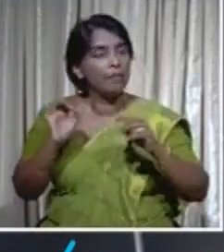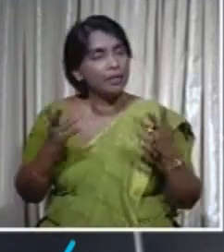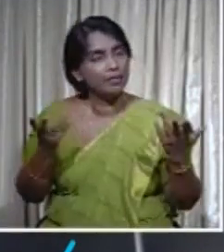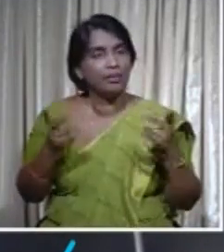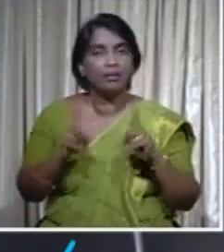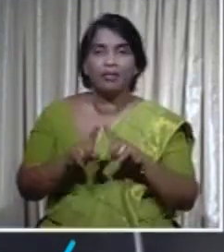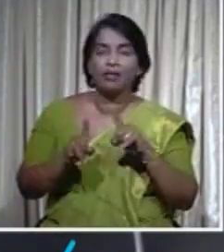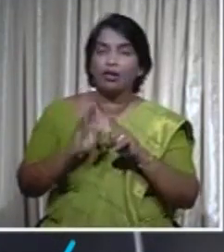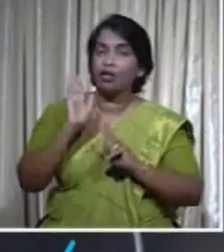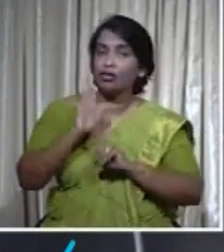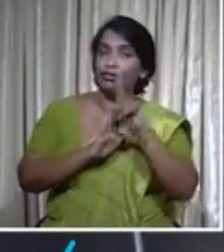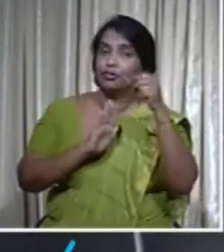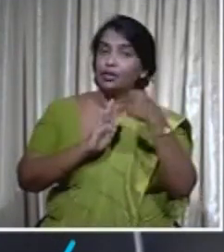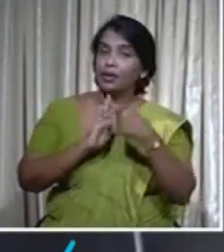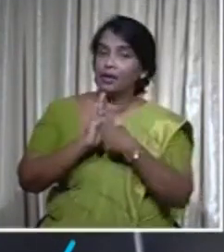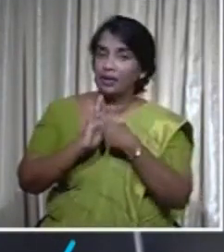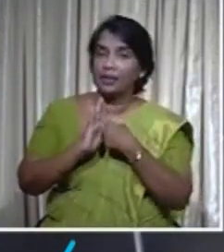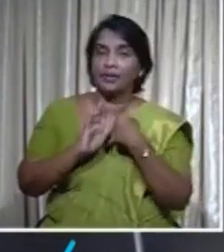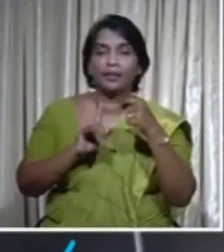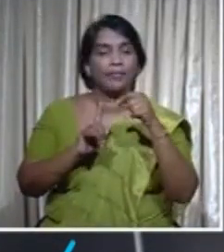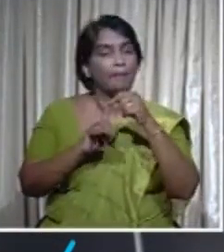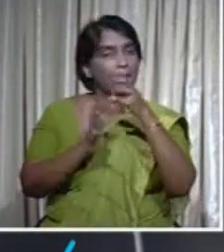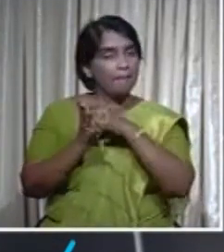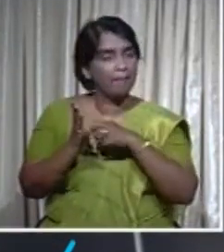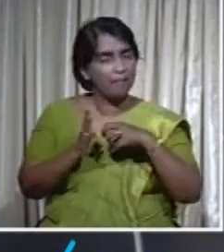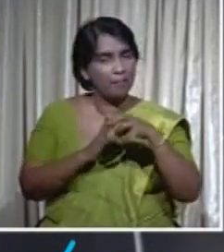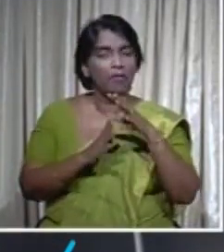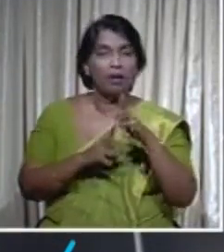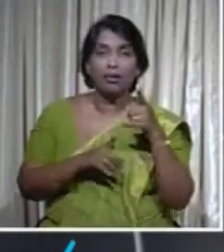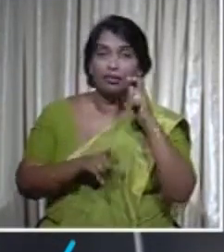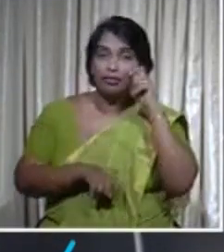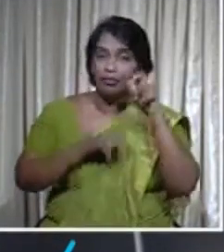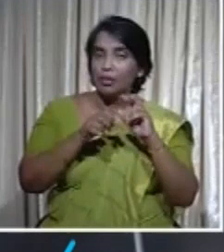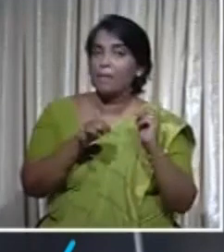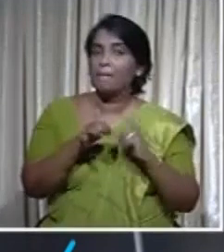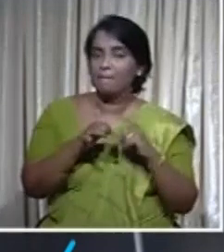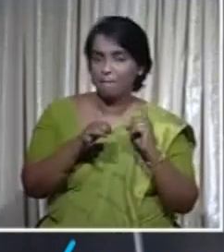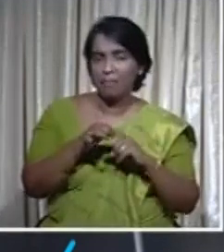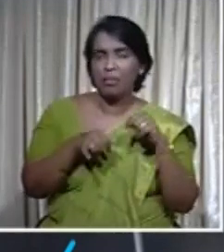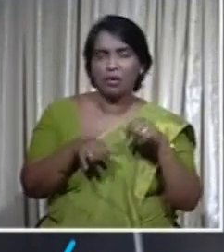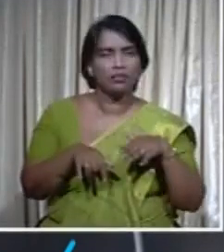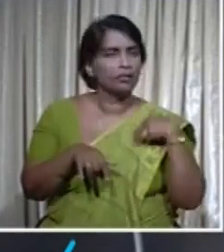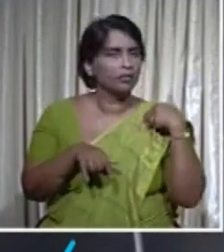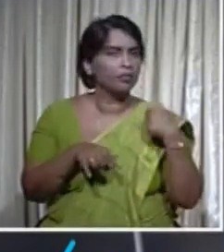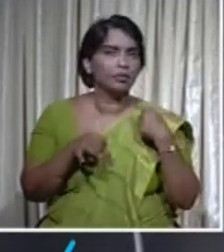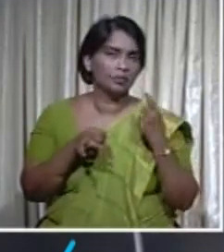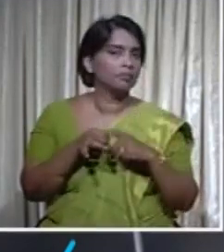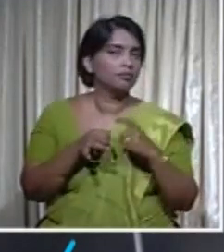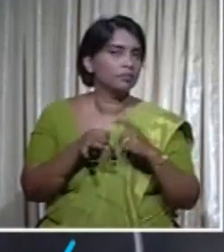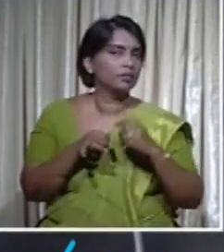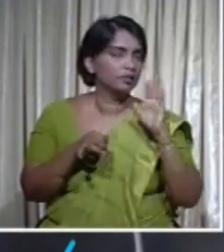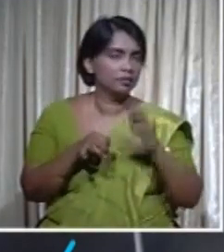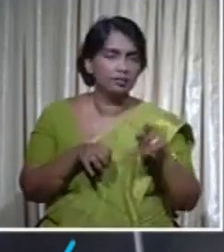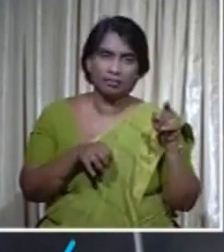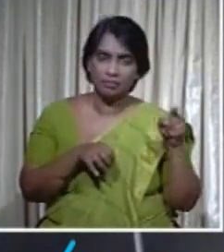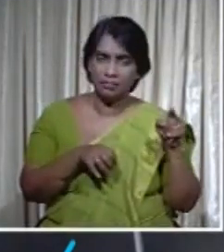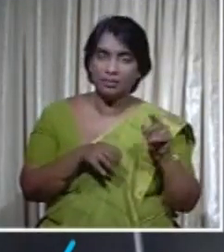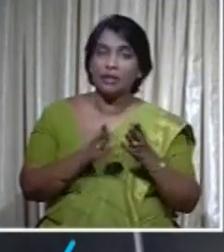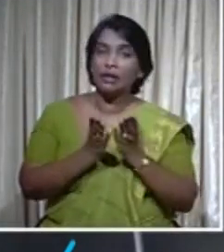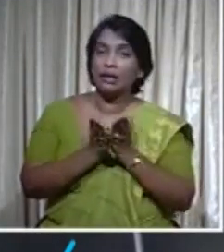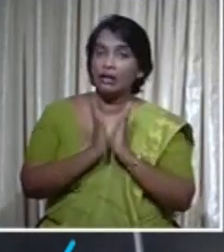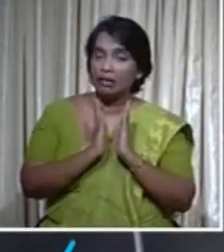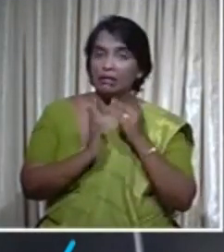மாகாணங்கள் மீனவர்களுடைய பிரச்சனை என்பது மேல்நோங்கி இருக்கிறது. அதில் இந்திய ட்ரோலர்களின் வருகை